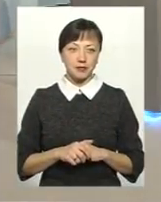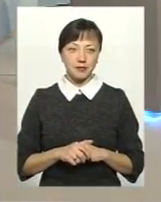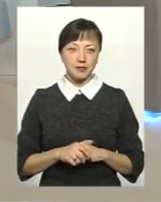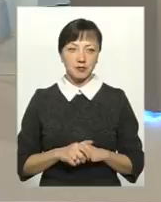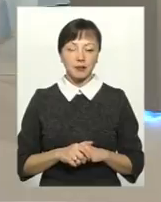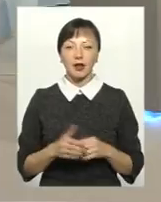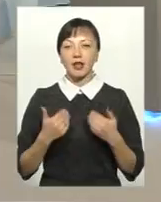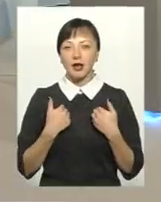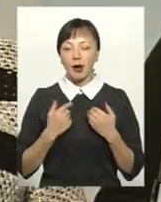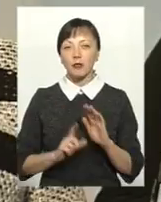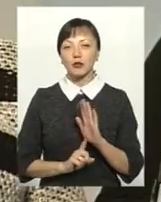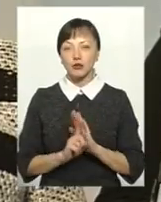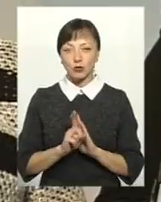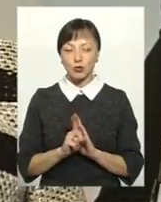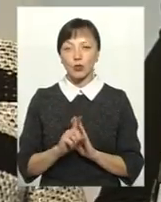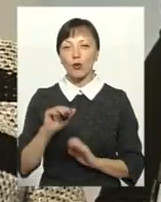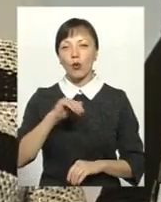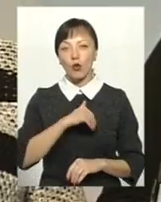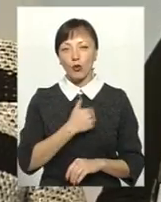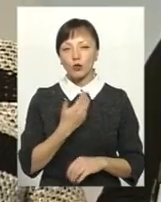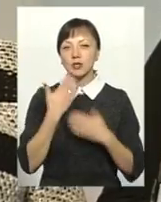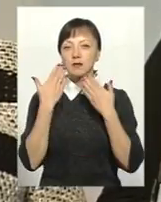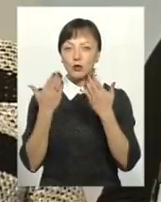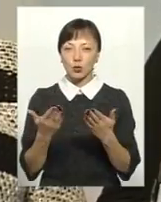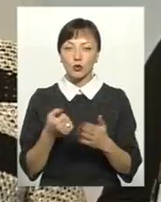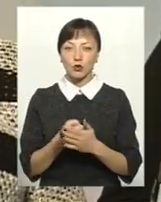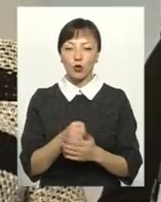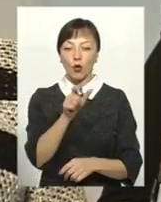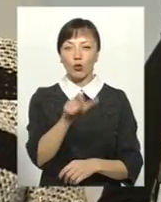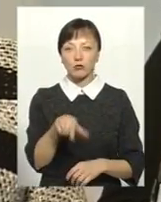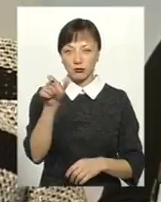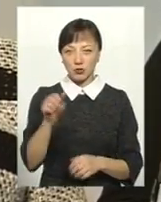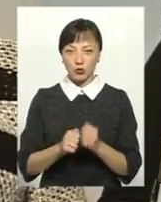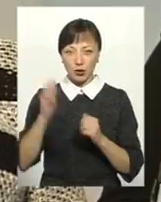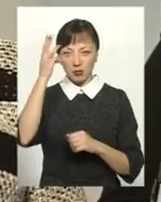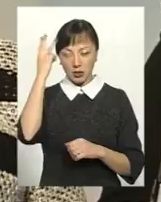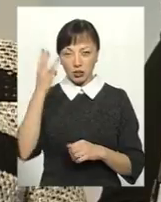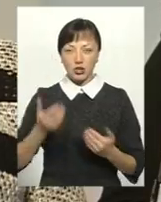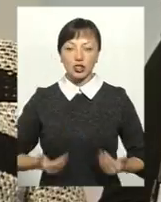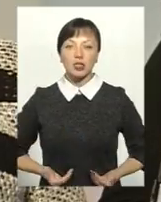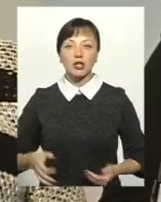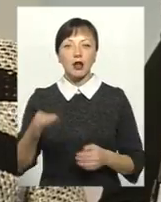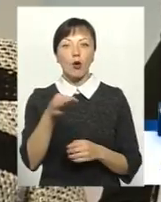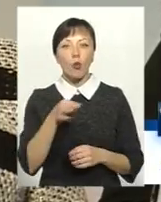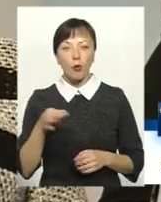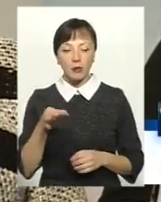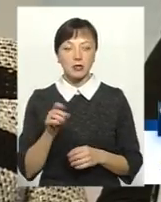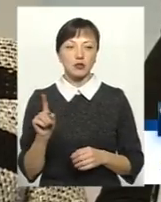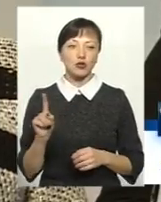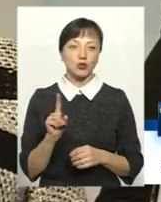Давайте я почну. Насамперед хочеться звернутися до кожного хмельничанина, до кожного жителя нашої області,